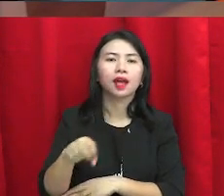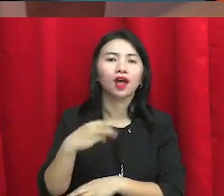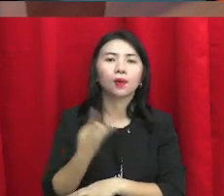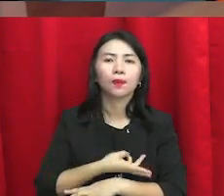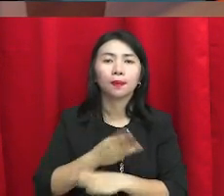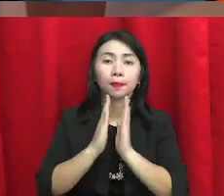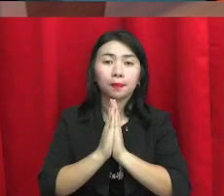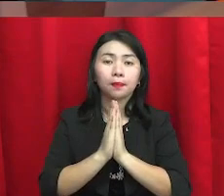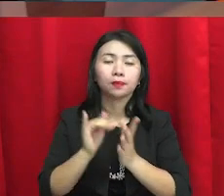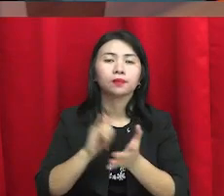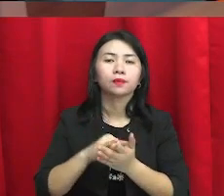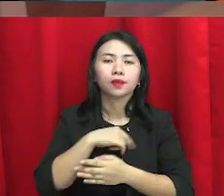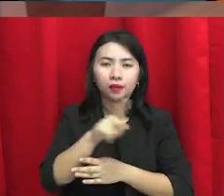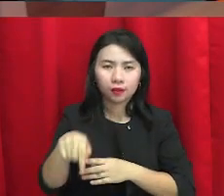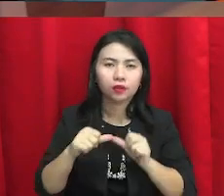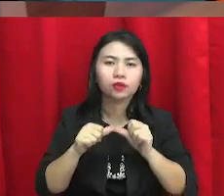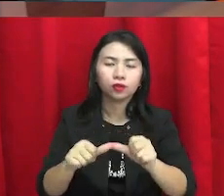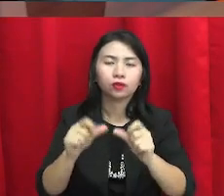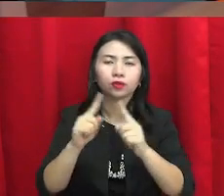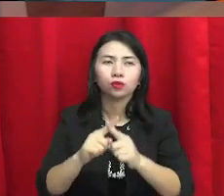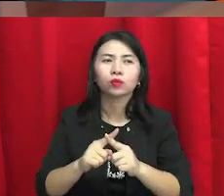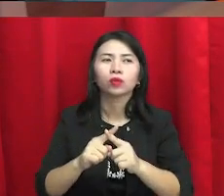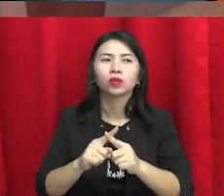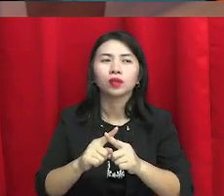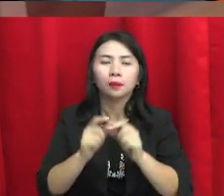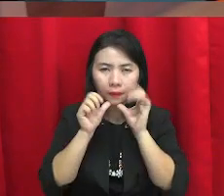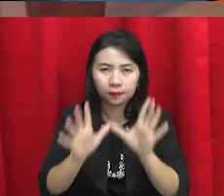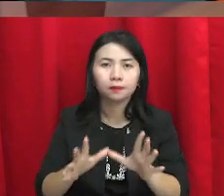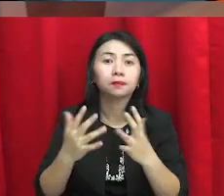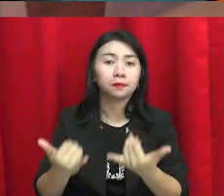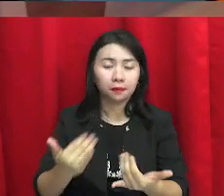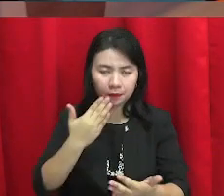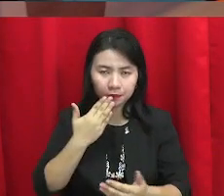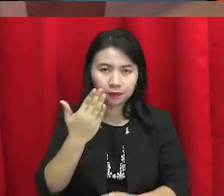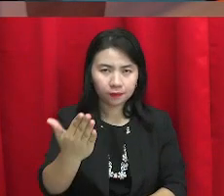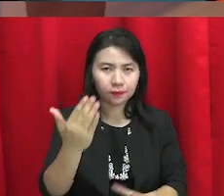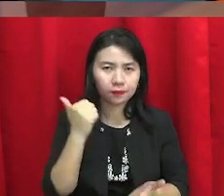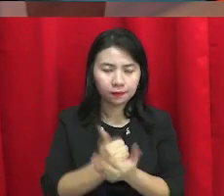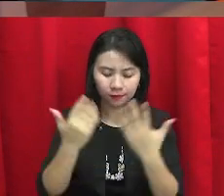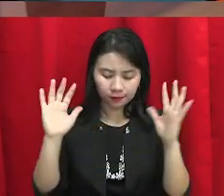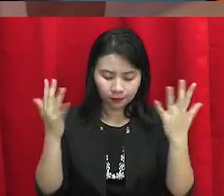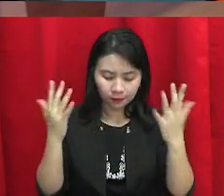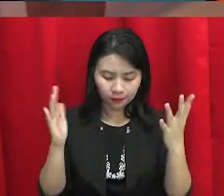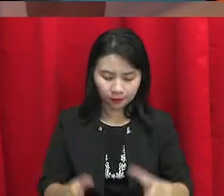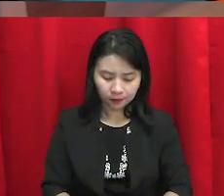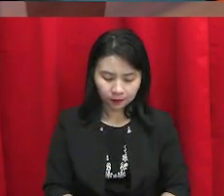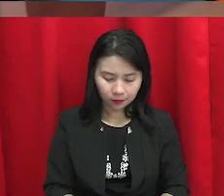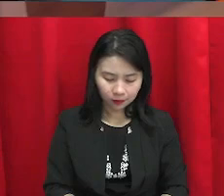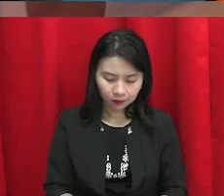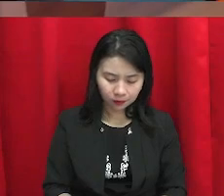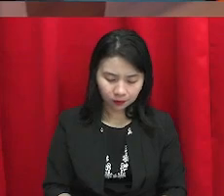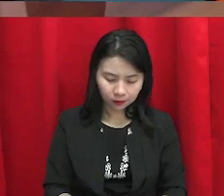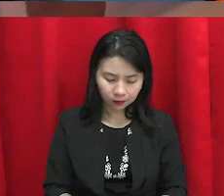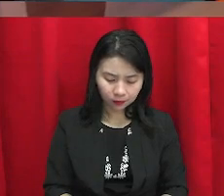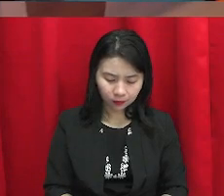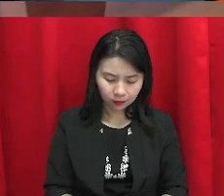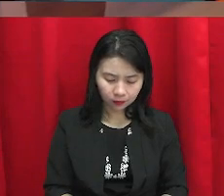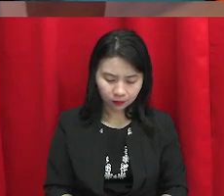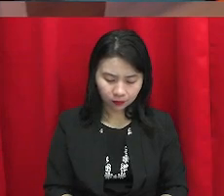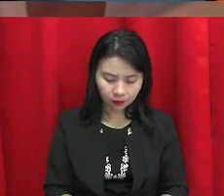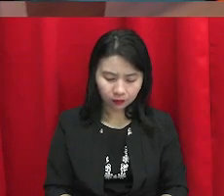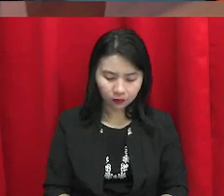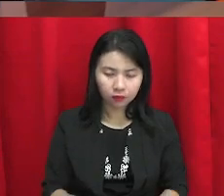praying na pagpalain tayo ngayon mong tanghali. Maraming salamat, Sir Jao. Amen, amen. Ayan, maganda yung katulad yun kay Ma'am Ara. Oh. Hashtag